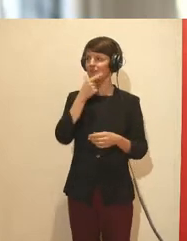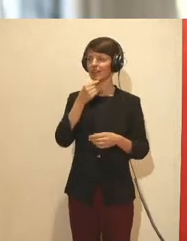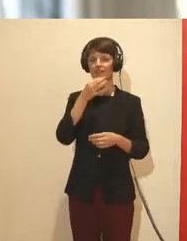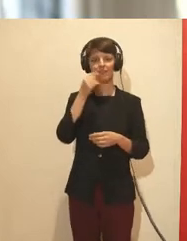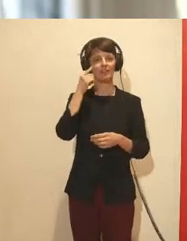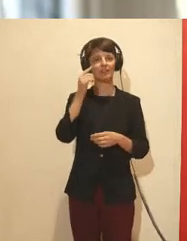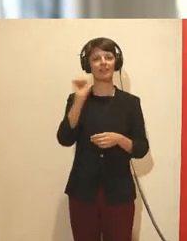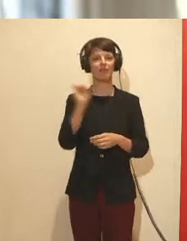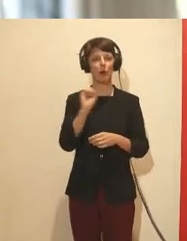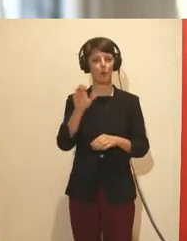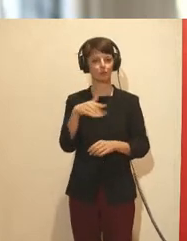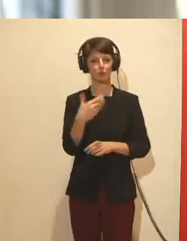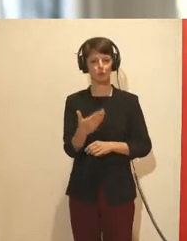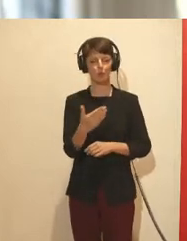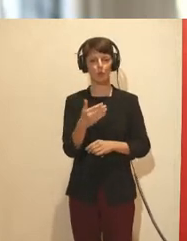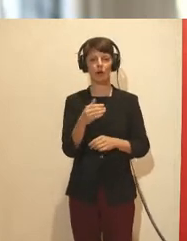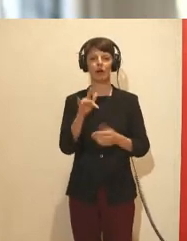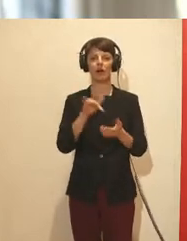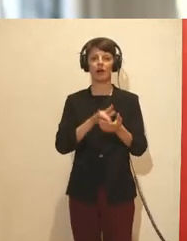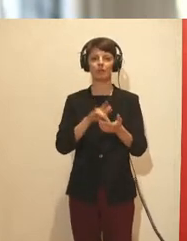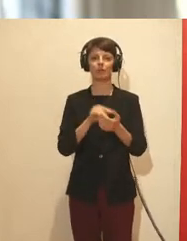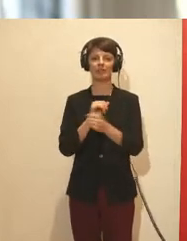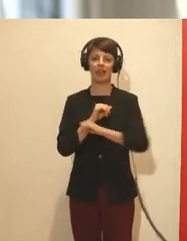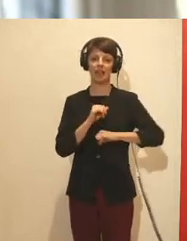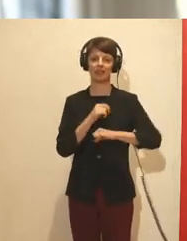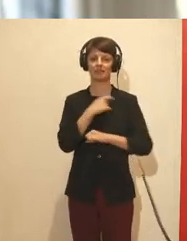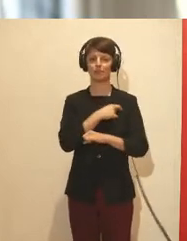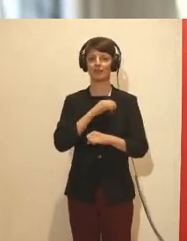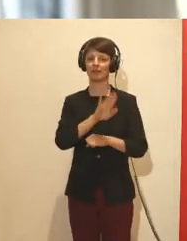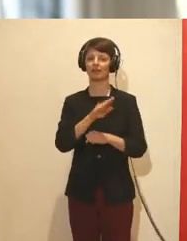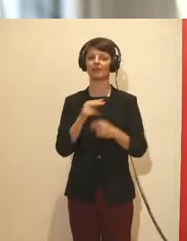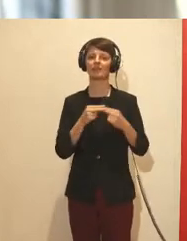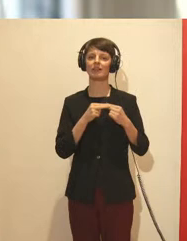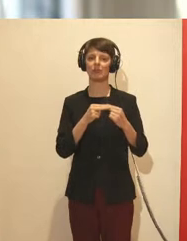dass sie mit der linkspartei reden traditionelle